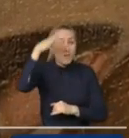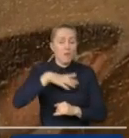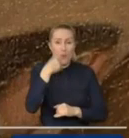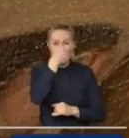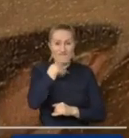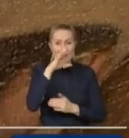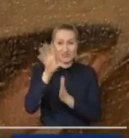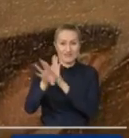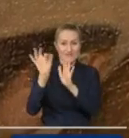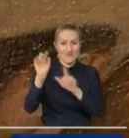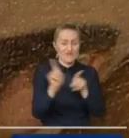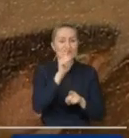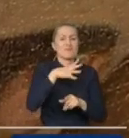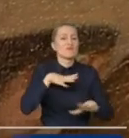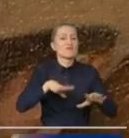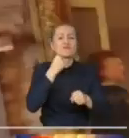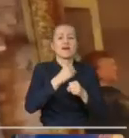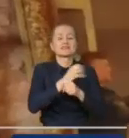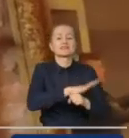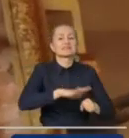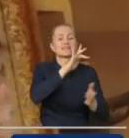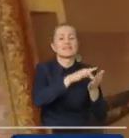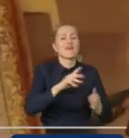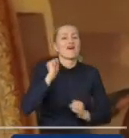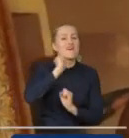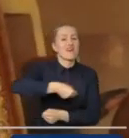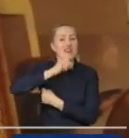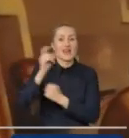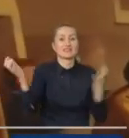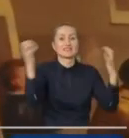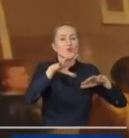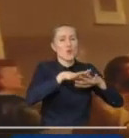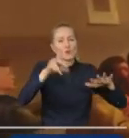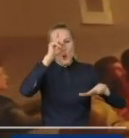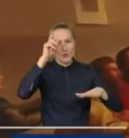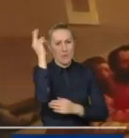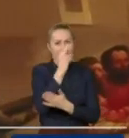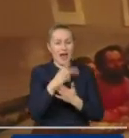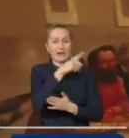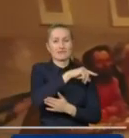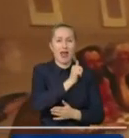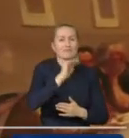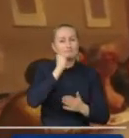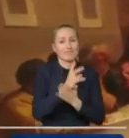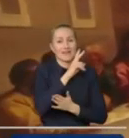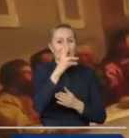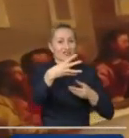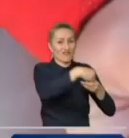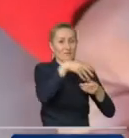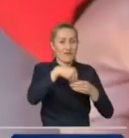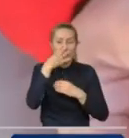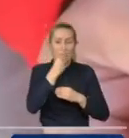Wieczerza powstawała prawdopodobnie w pracowni Tycjana w Wenecji, gdzie gromadziło się wielu malarzy. Ekspert podejrzewa, że mogli mieć swój udział w